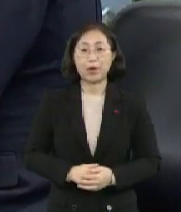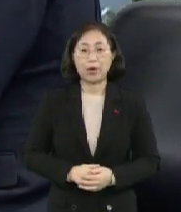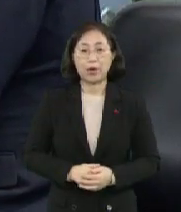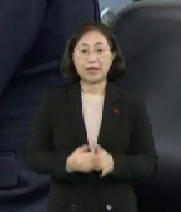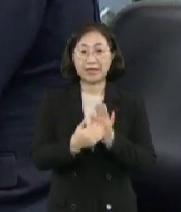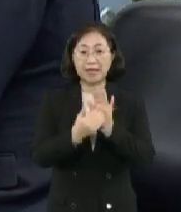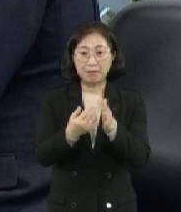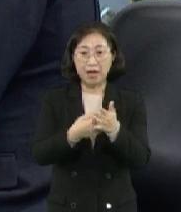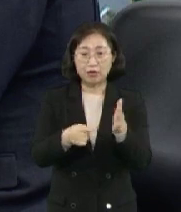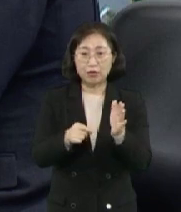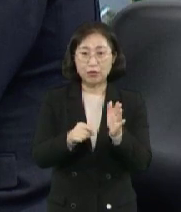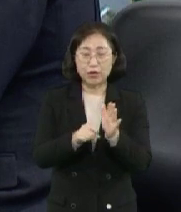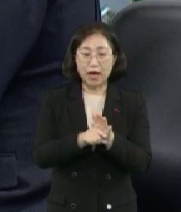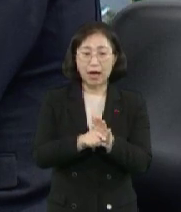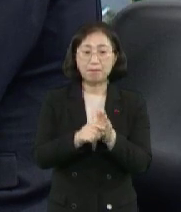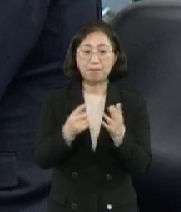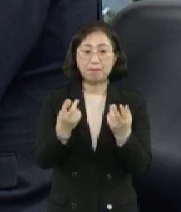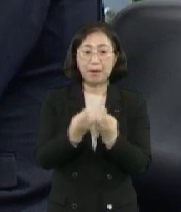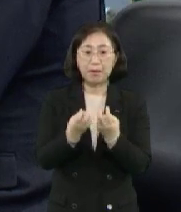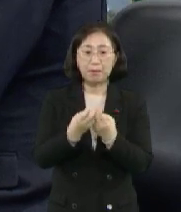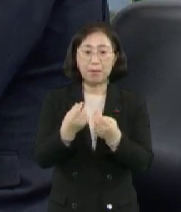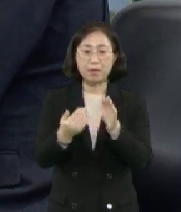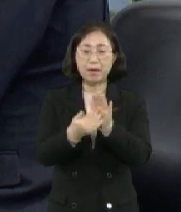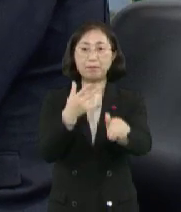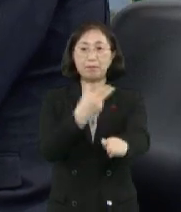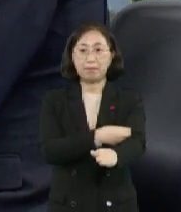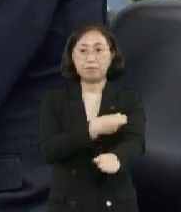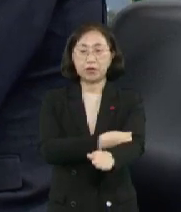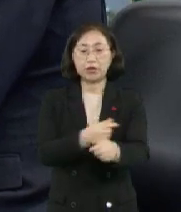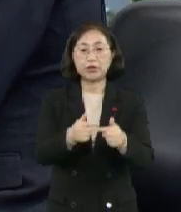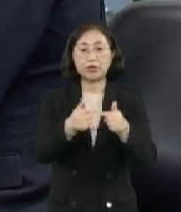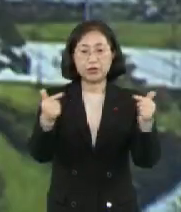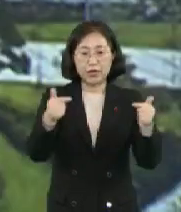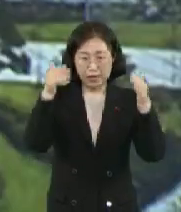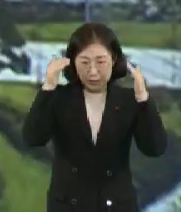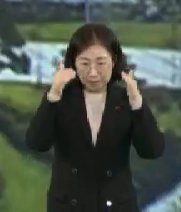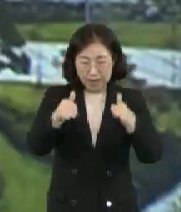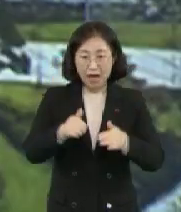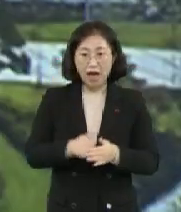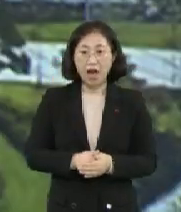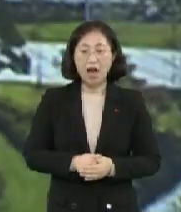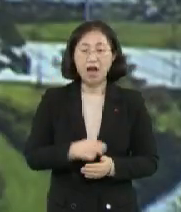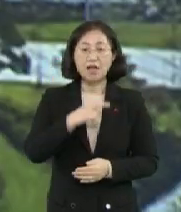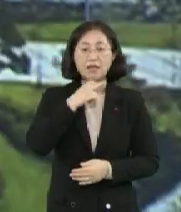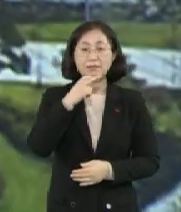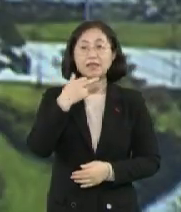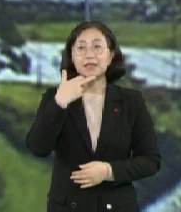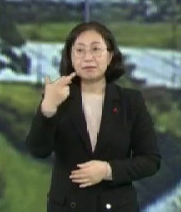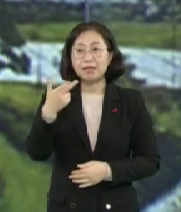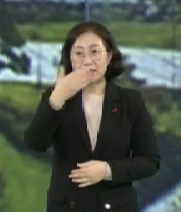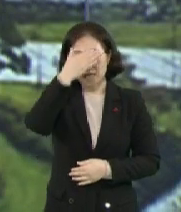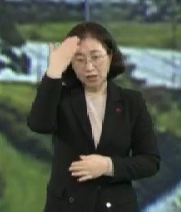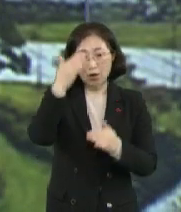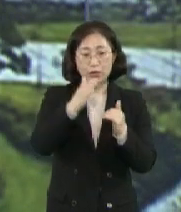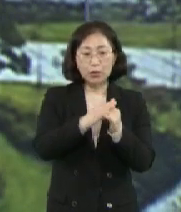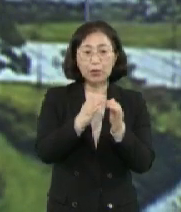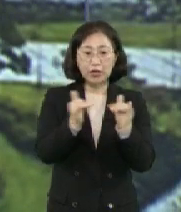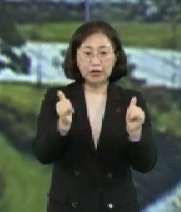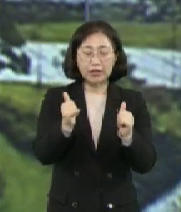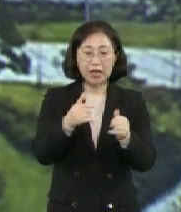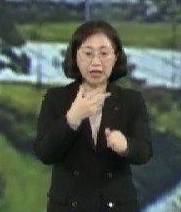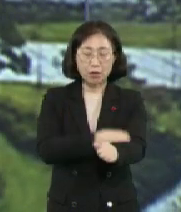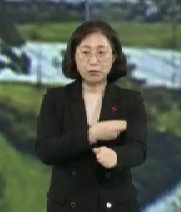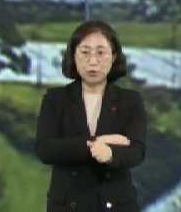대비해서 먼저 코로나 백신 접종률을 증가시키는데 역점을 두고 있다. 특히 12세에서 17세까지 청소년들이 접종을